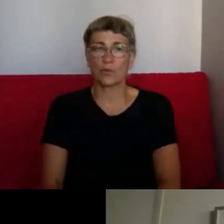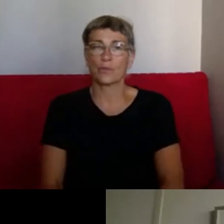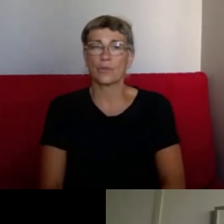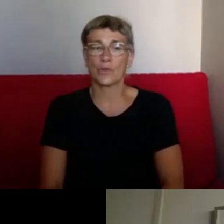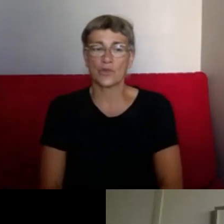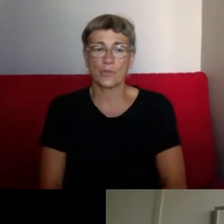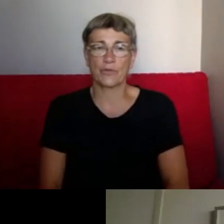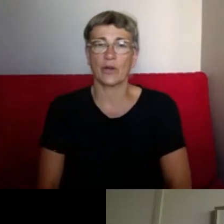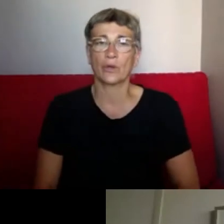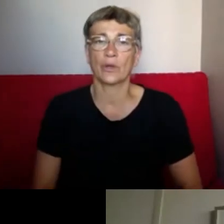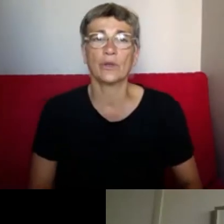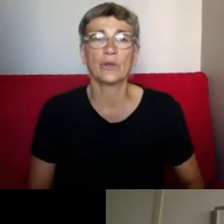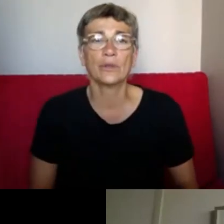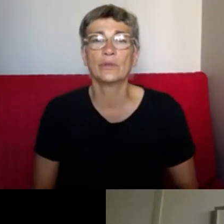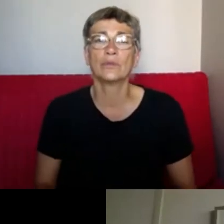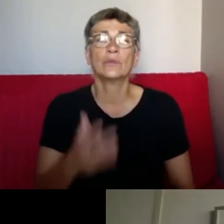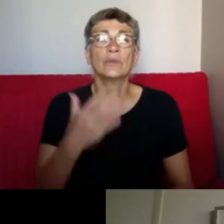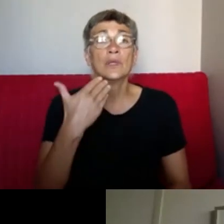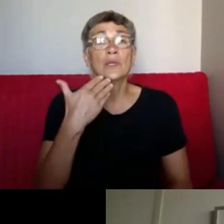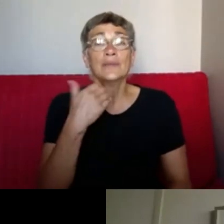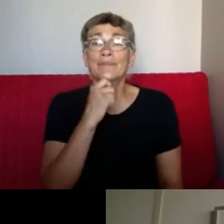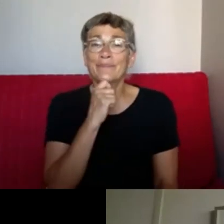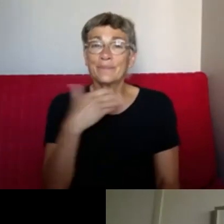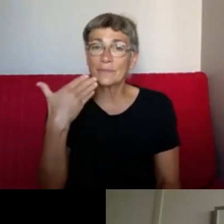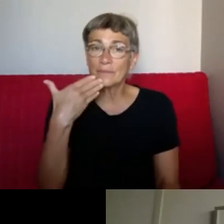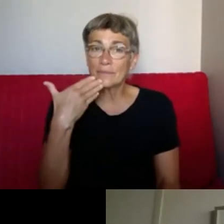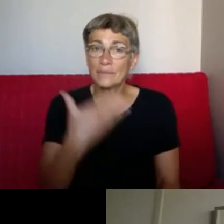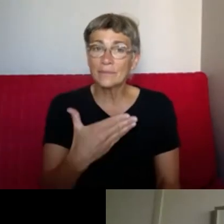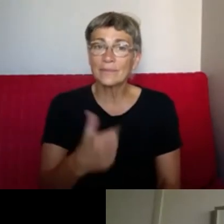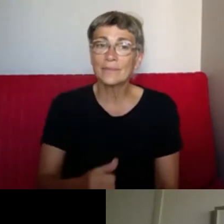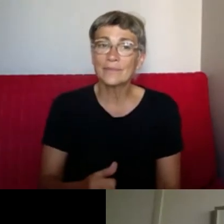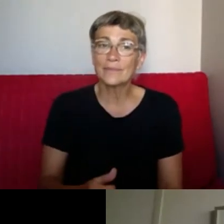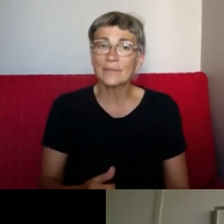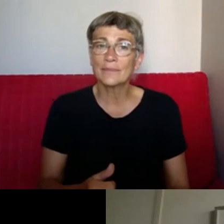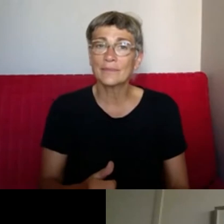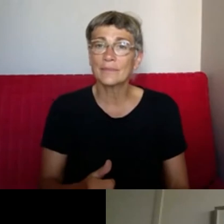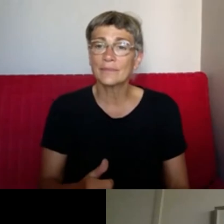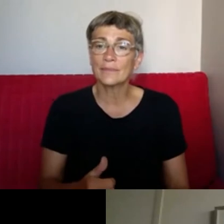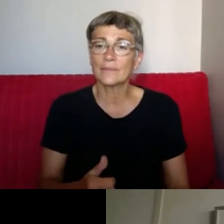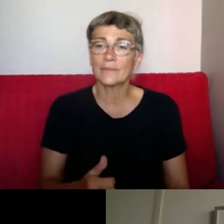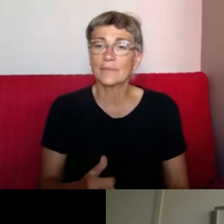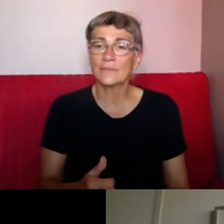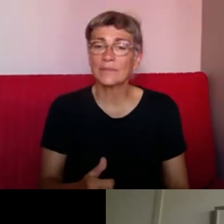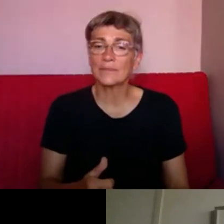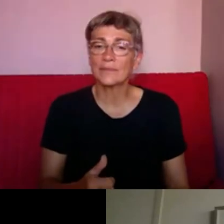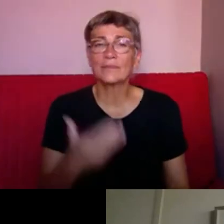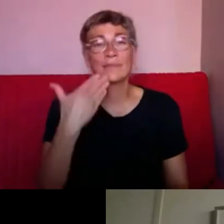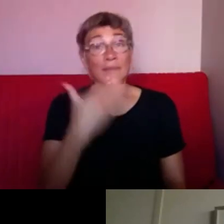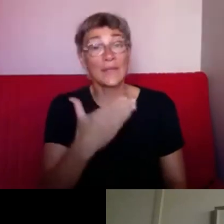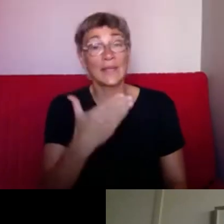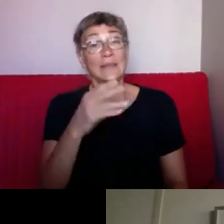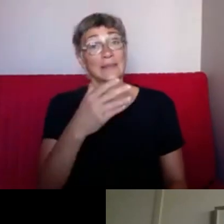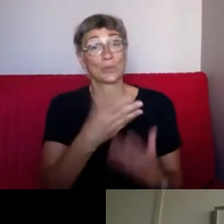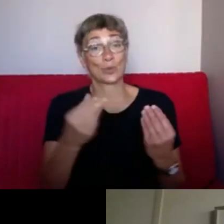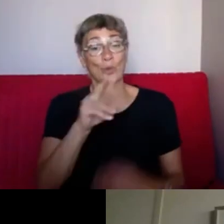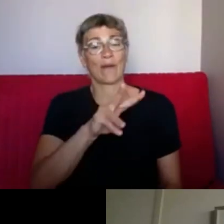Thank you very much, Valérie. We listen at you with high attention, and we hope